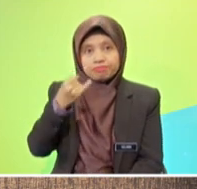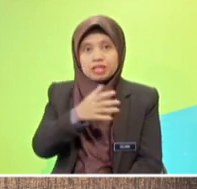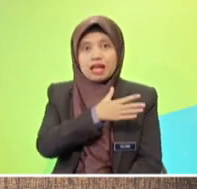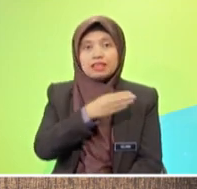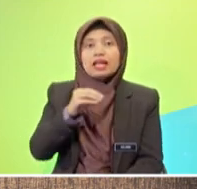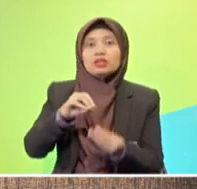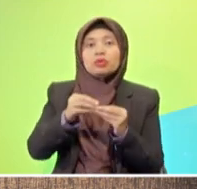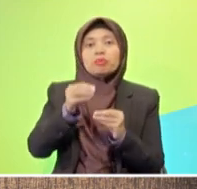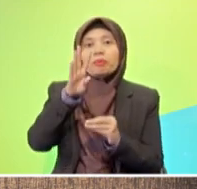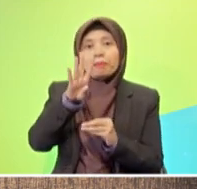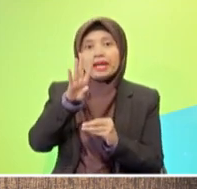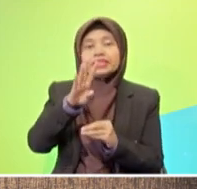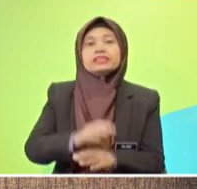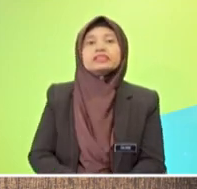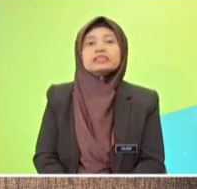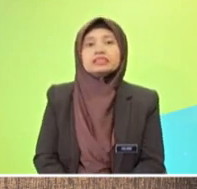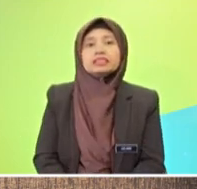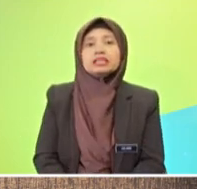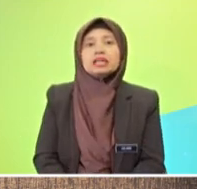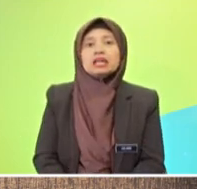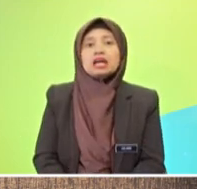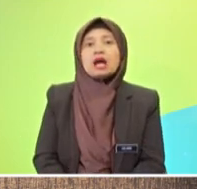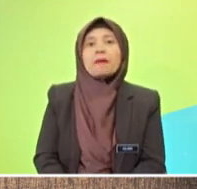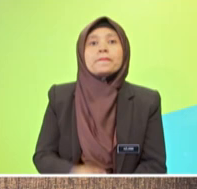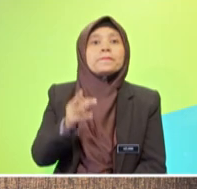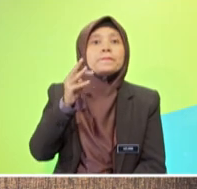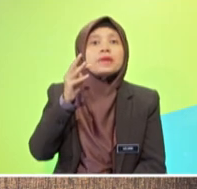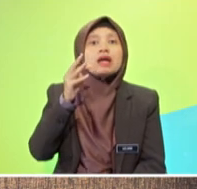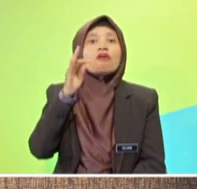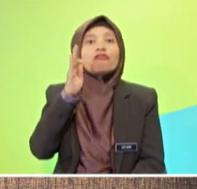murid ke-4 yang bersama dengan kita Pada hari ini ialah Bella